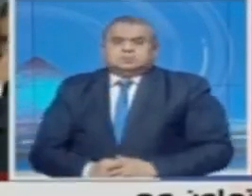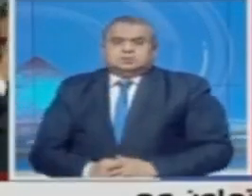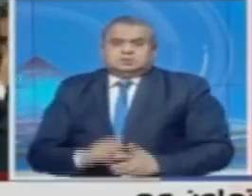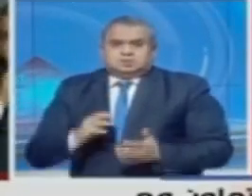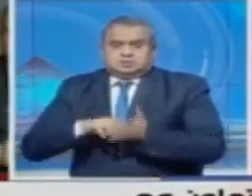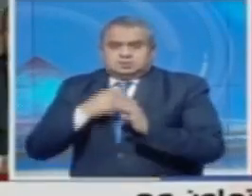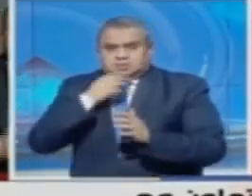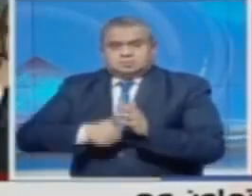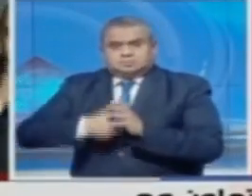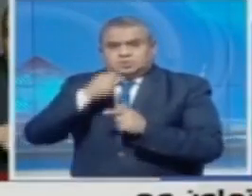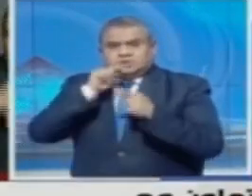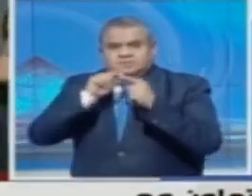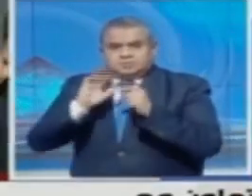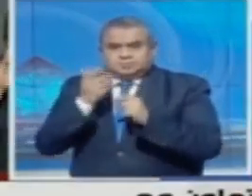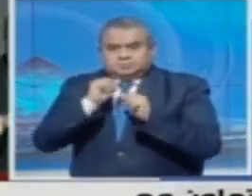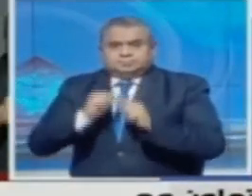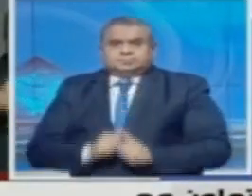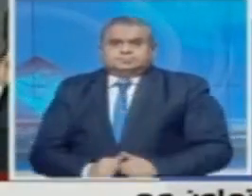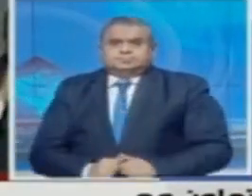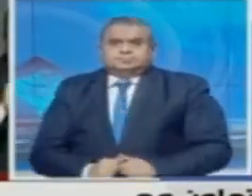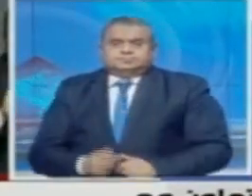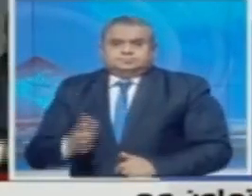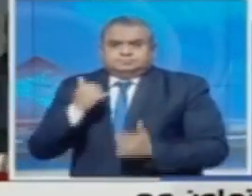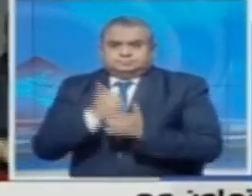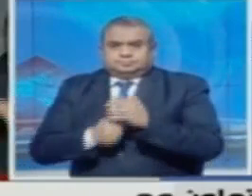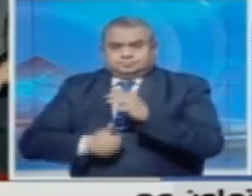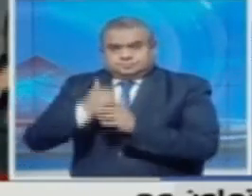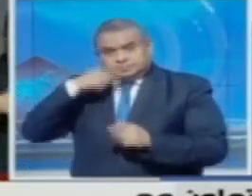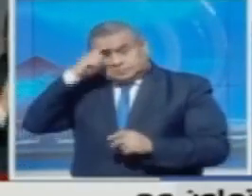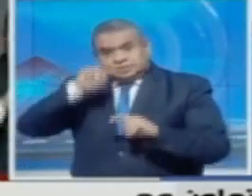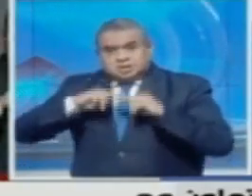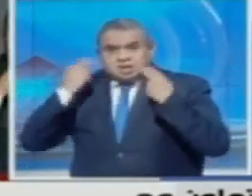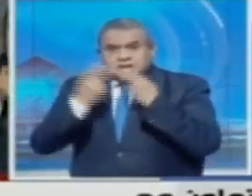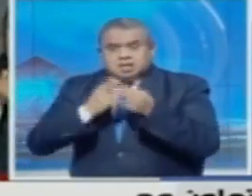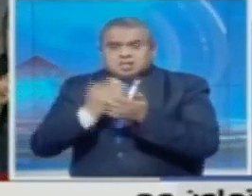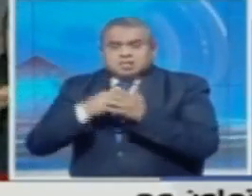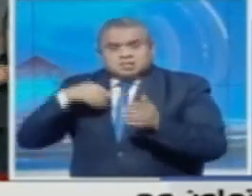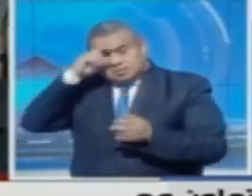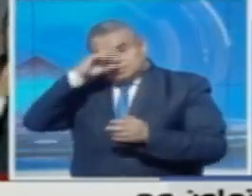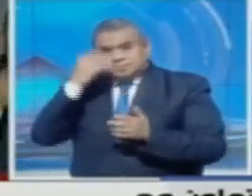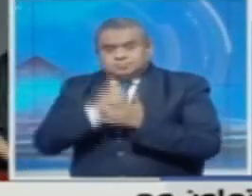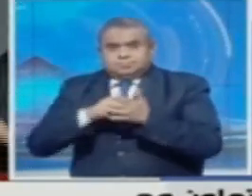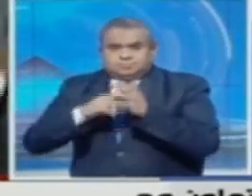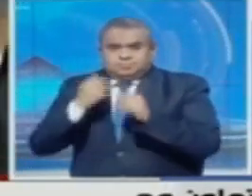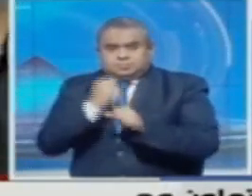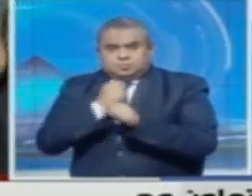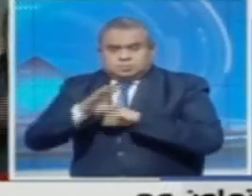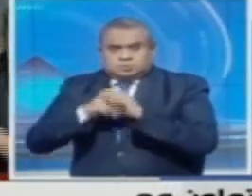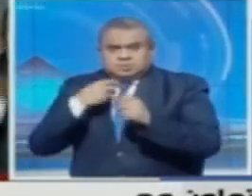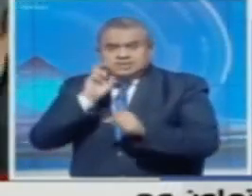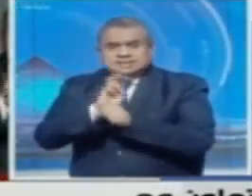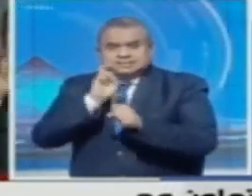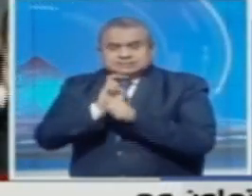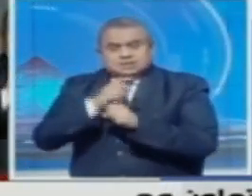النجاح اللي احنا حققناه، ومنها ارتفاع التضخم العالمي لمستويات قياسية، وتنامي إشكالية الديون